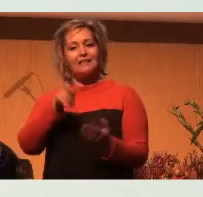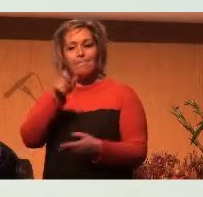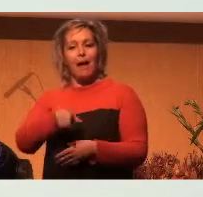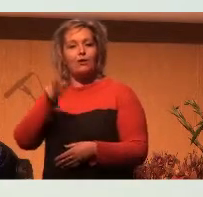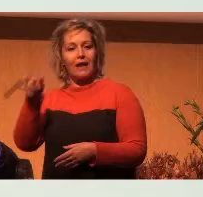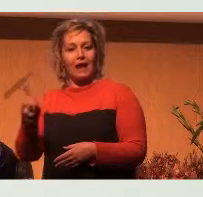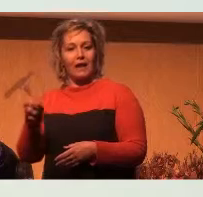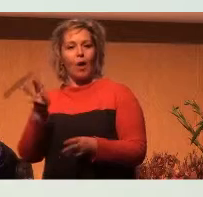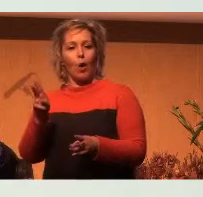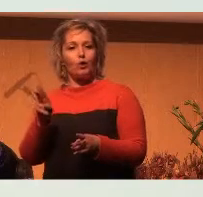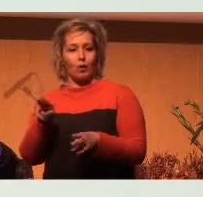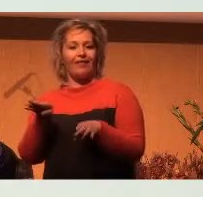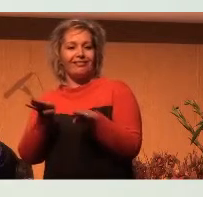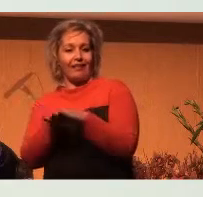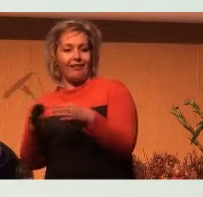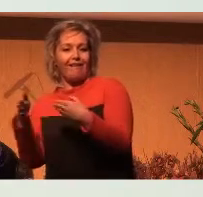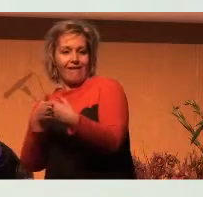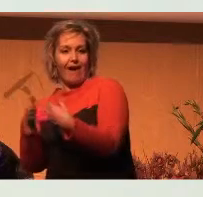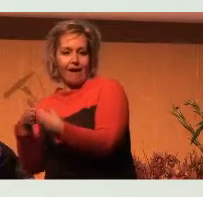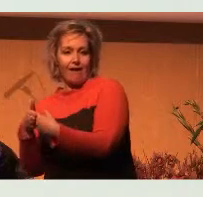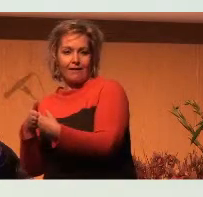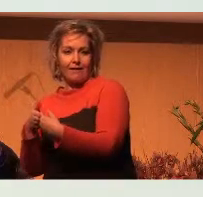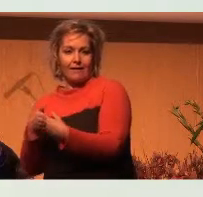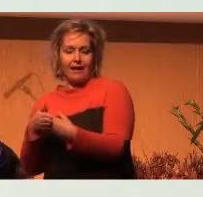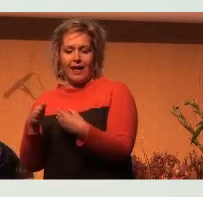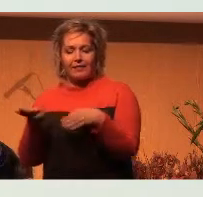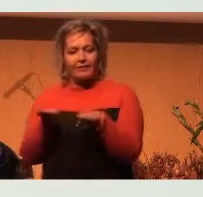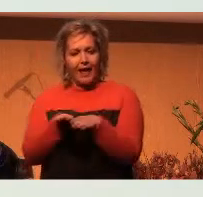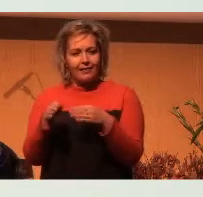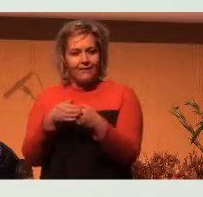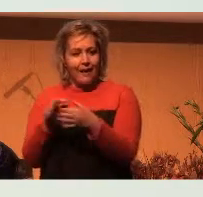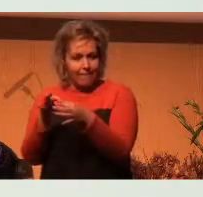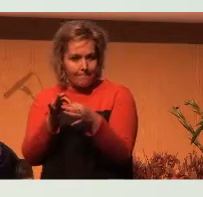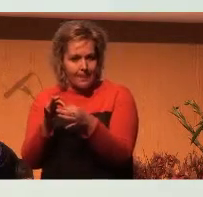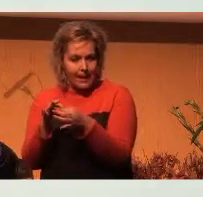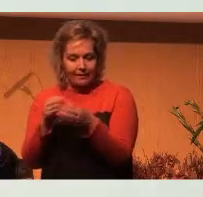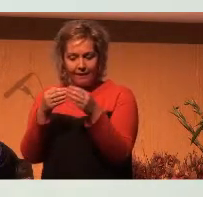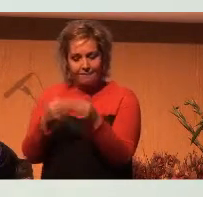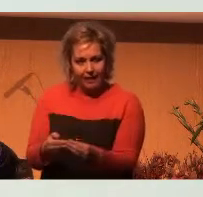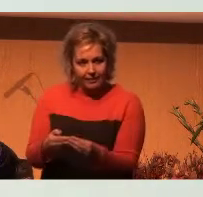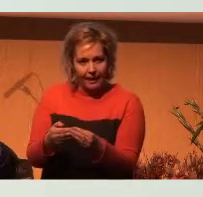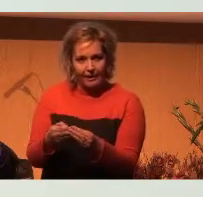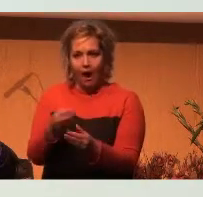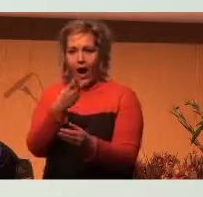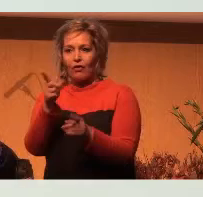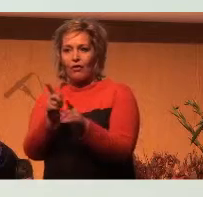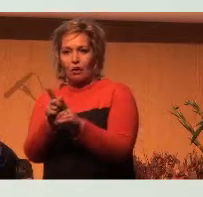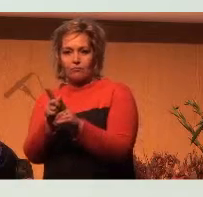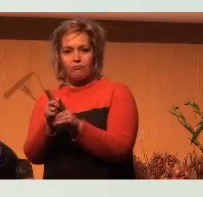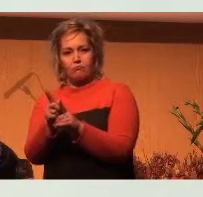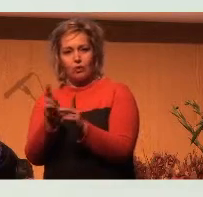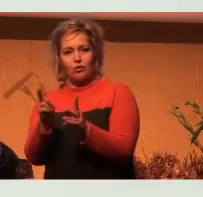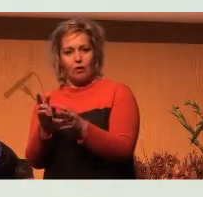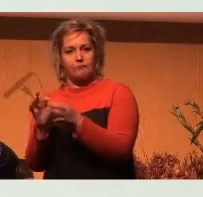helsepersonell står tett ved. Tett ved familien, venner, andre som omkranser